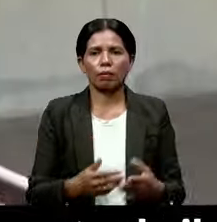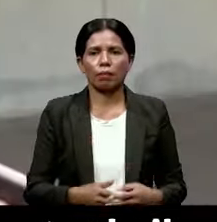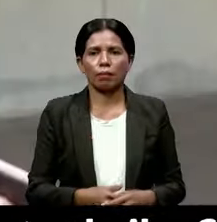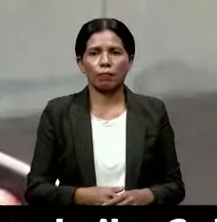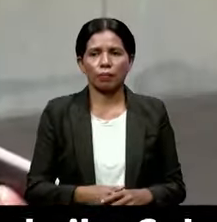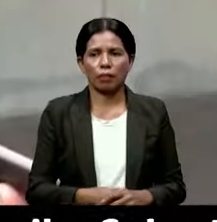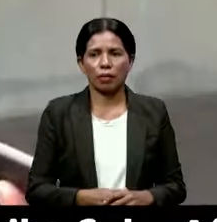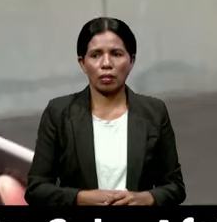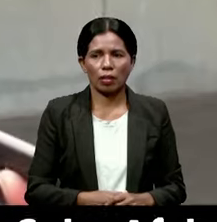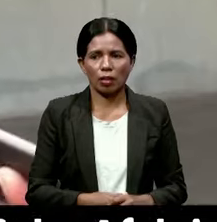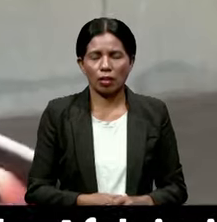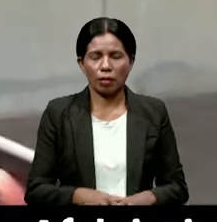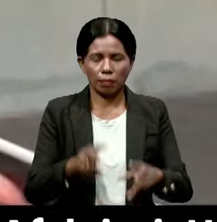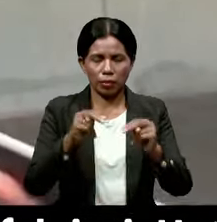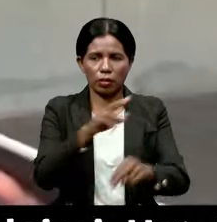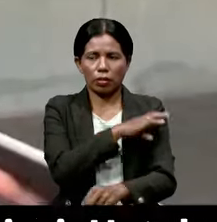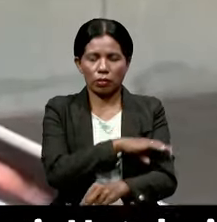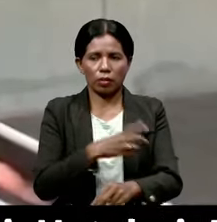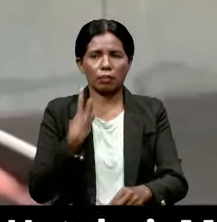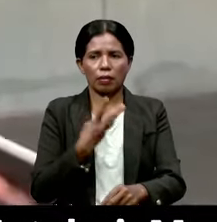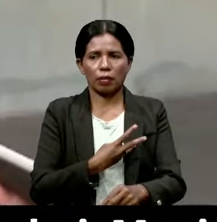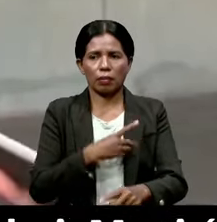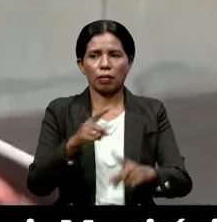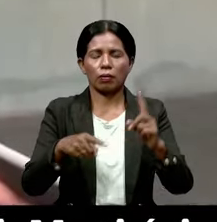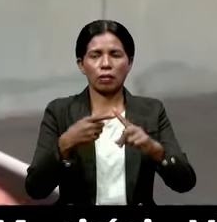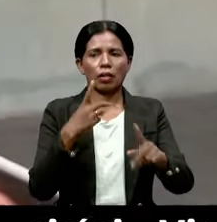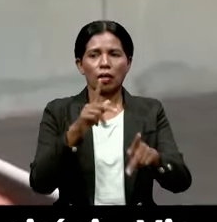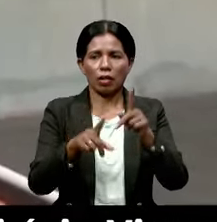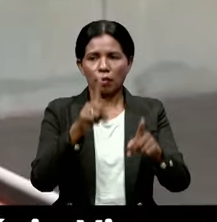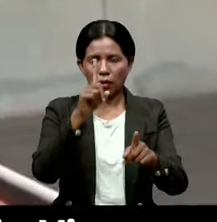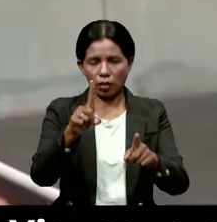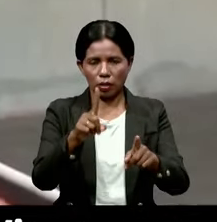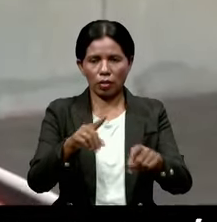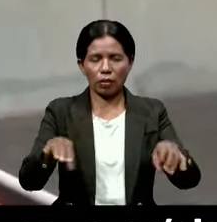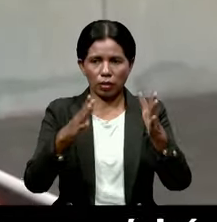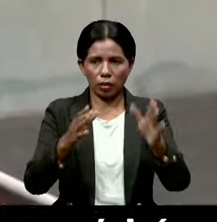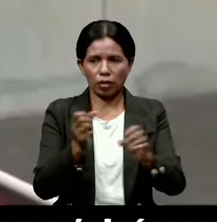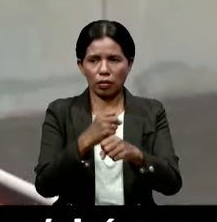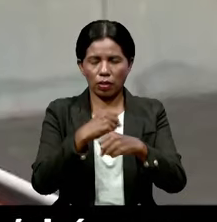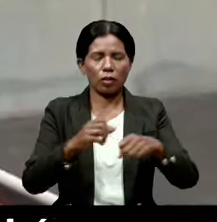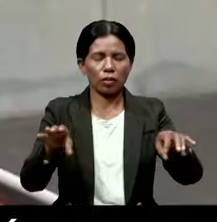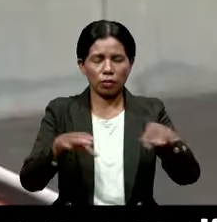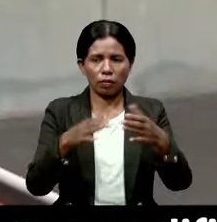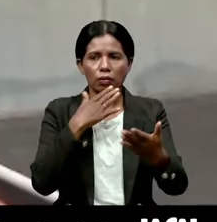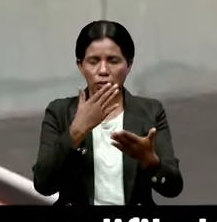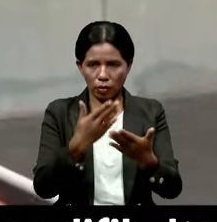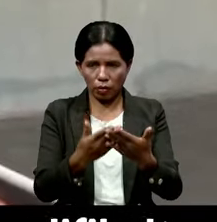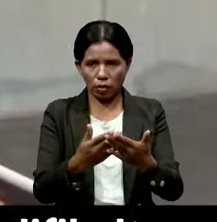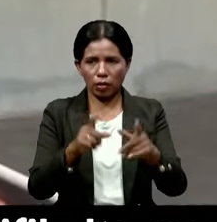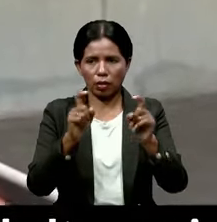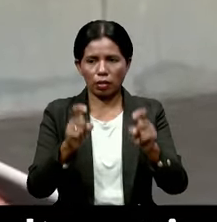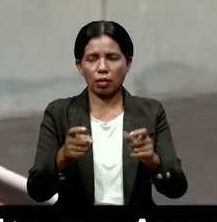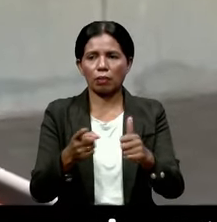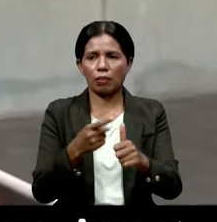precisa segurança mesmo tambah unira ema ida opis fungsionari ida atu halam yak nar nebe mak dia nyetengke